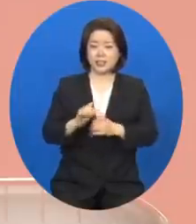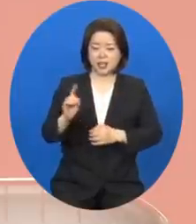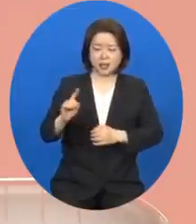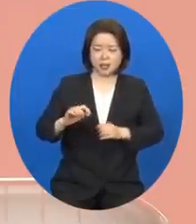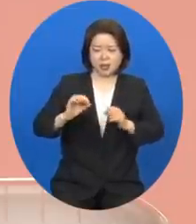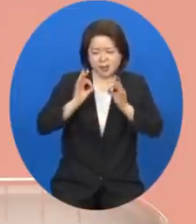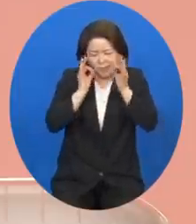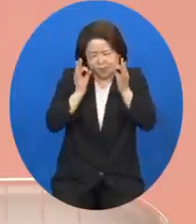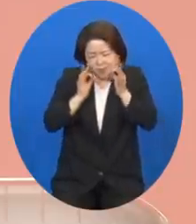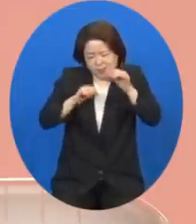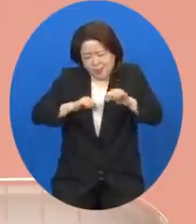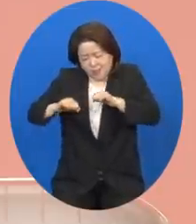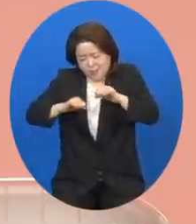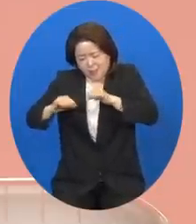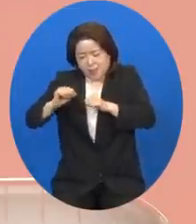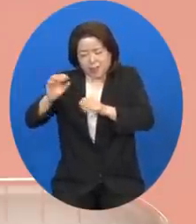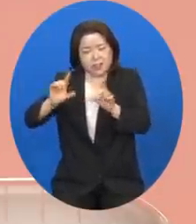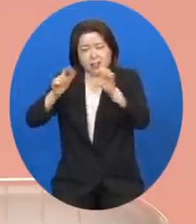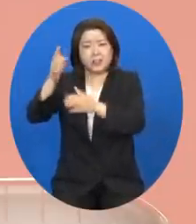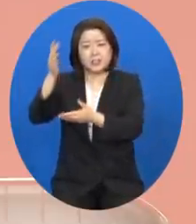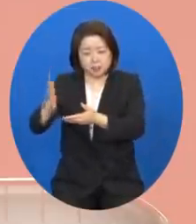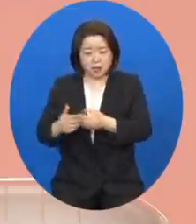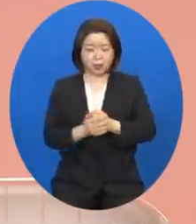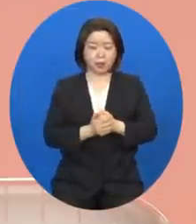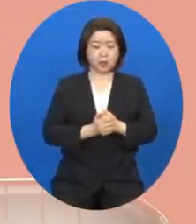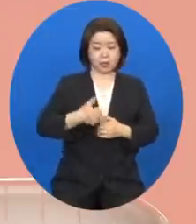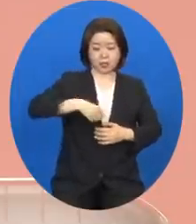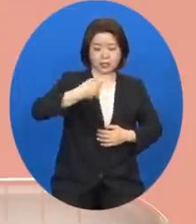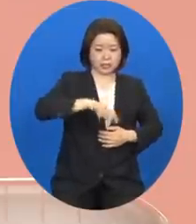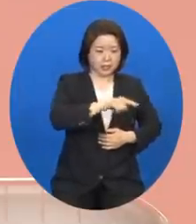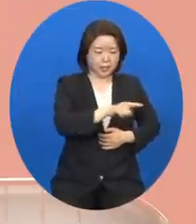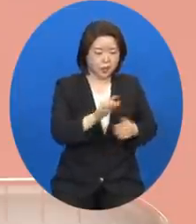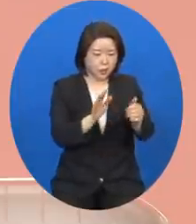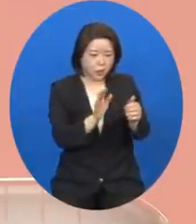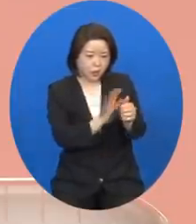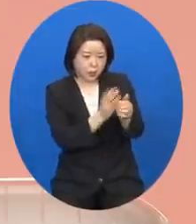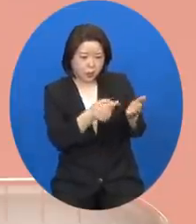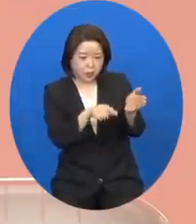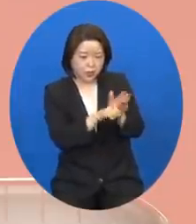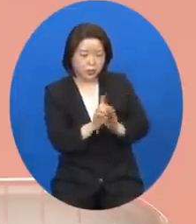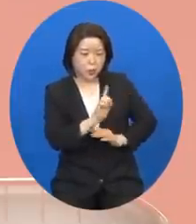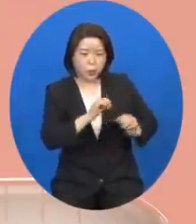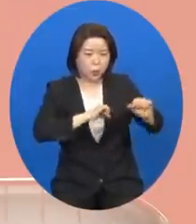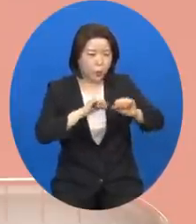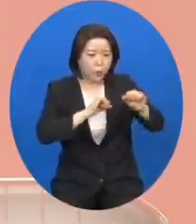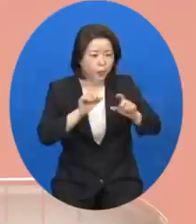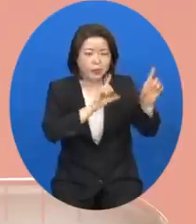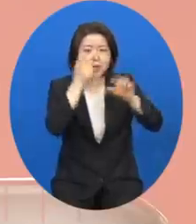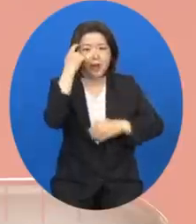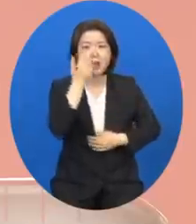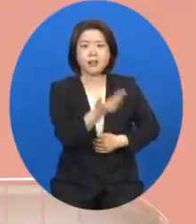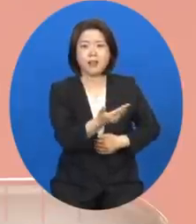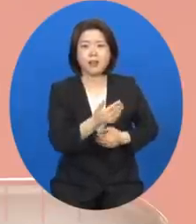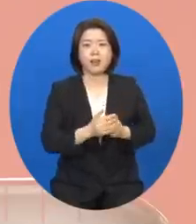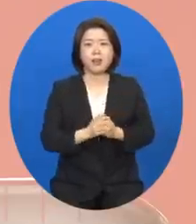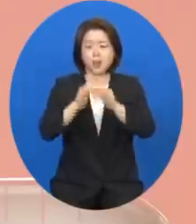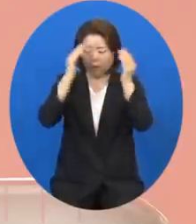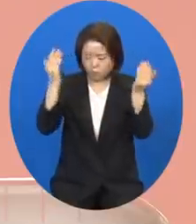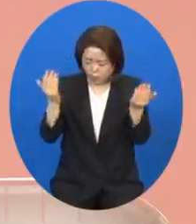아둥바둥 살 일이 아닙니다. 자녀 생각하고 살아야 돼요. 여러분, 모든 것 다